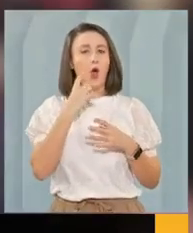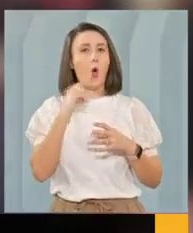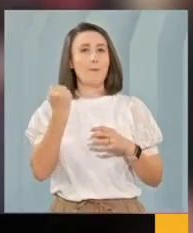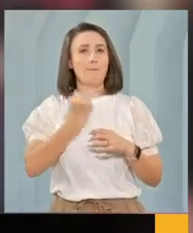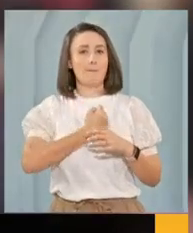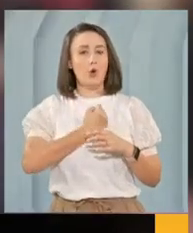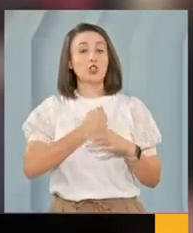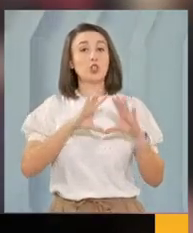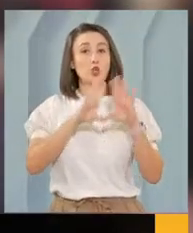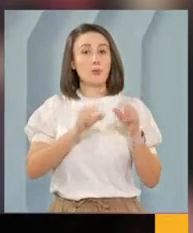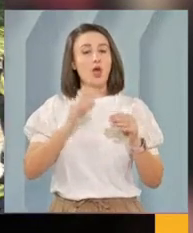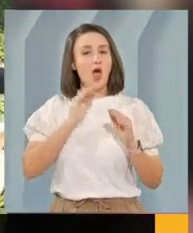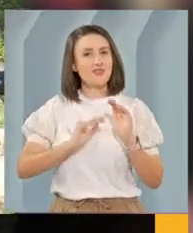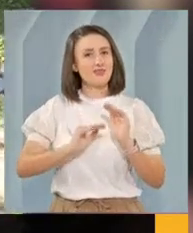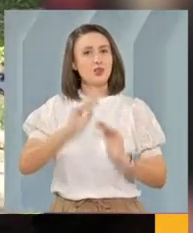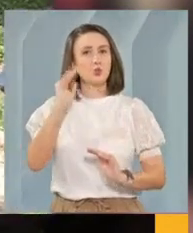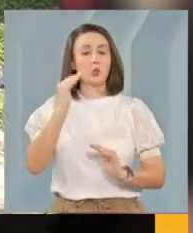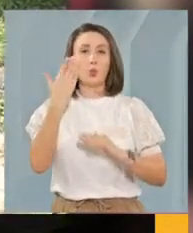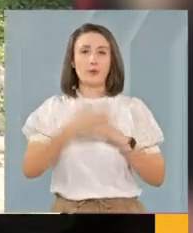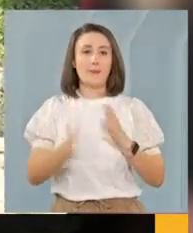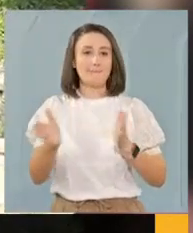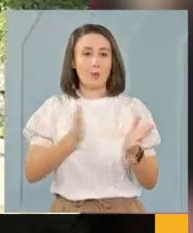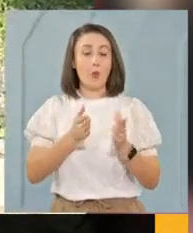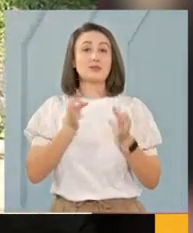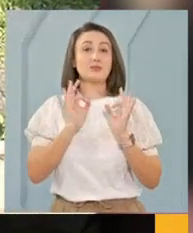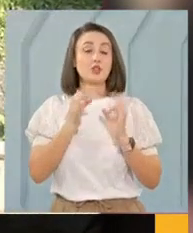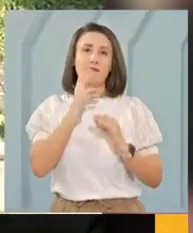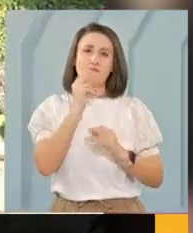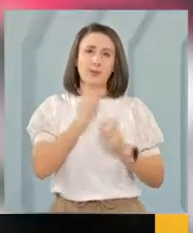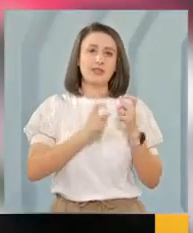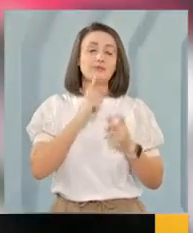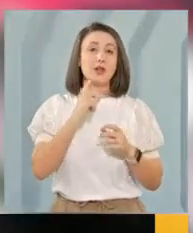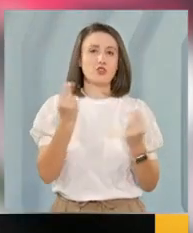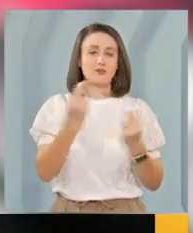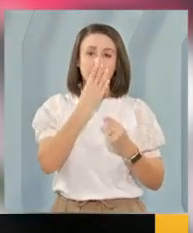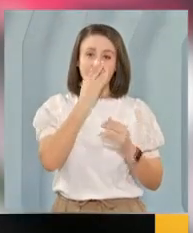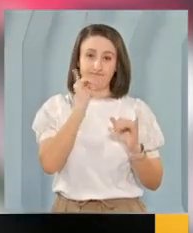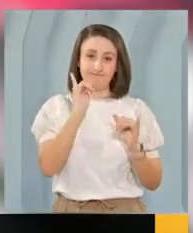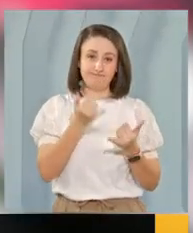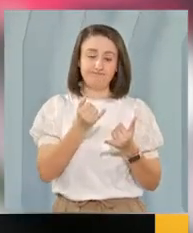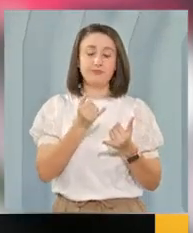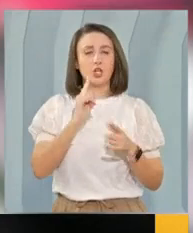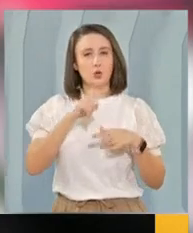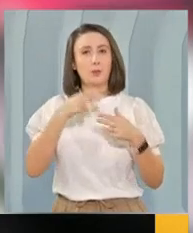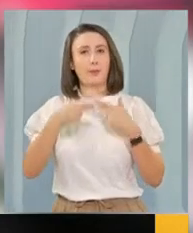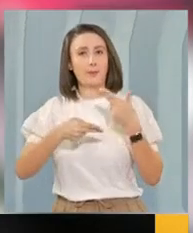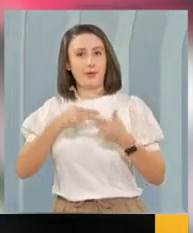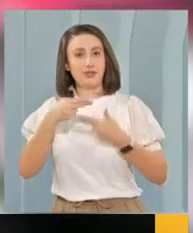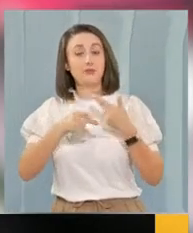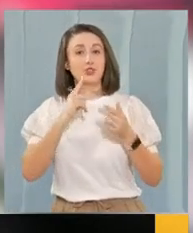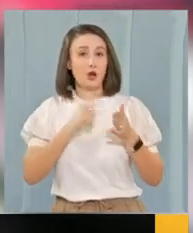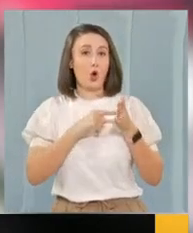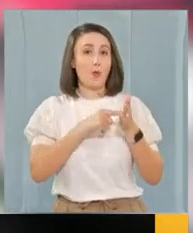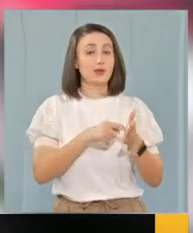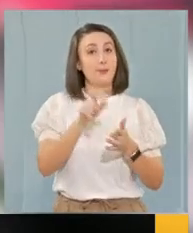în România a crescut alarmant in ultima vreme specialiștii vorbesc despre o depresie studenita în urmă pandemiei și le